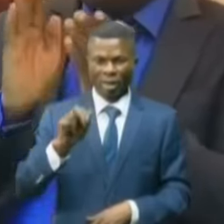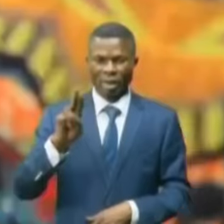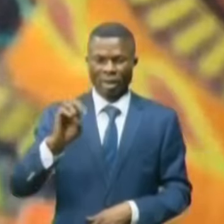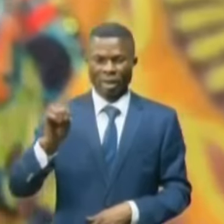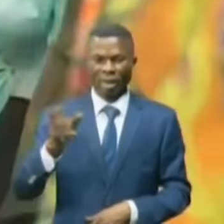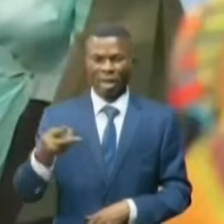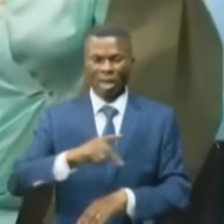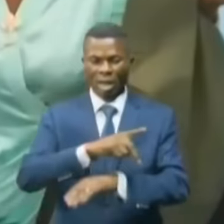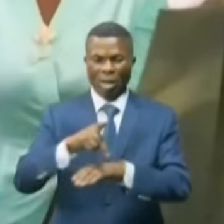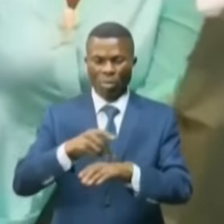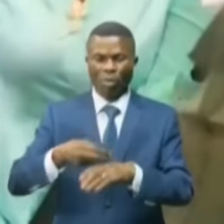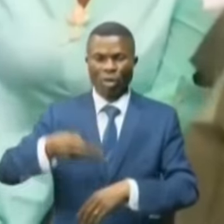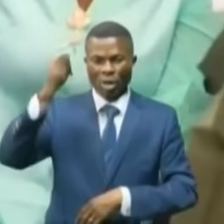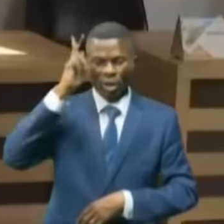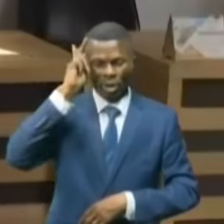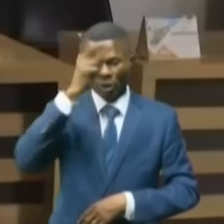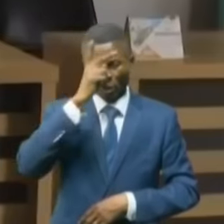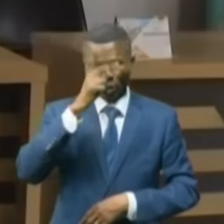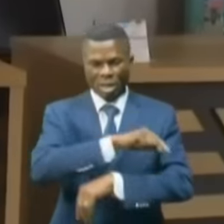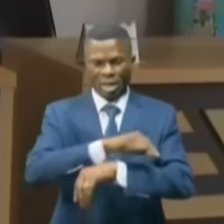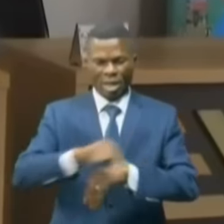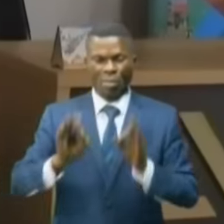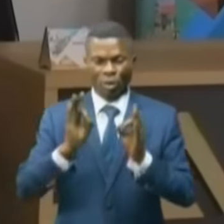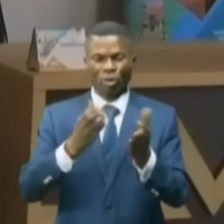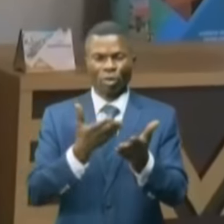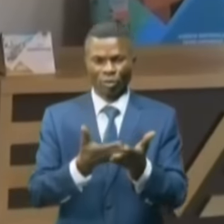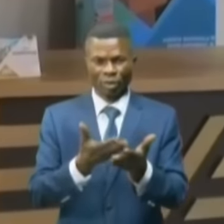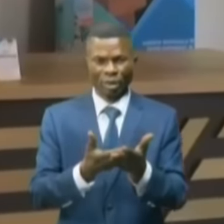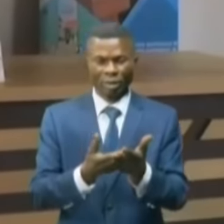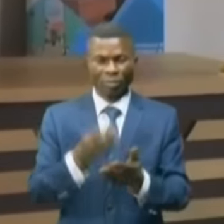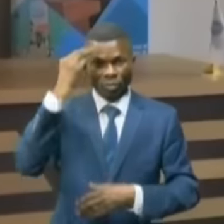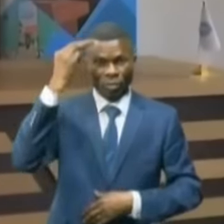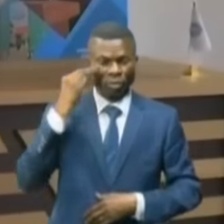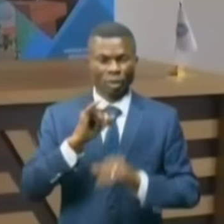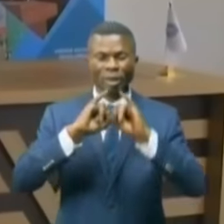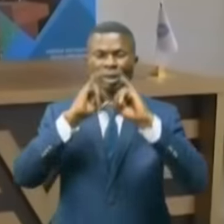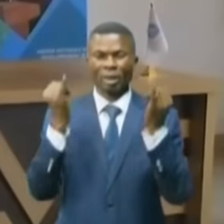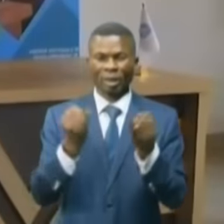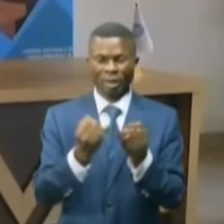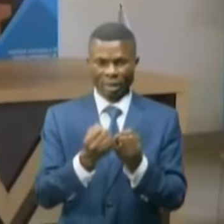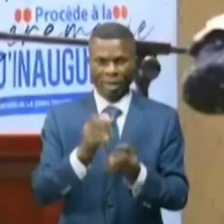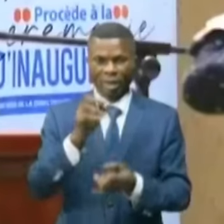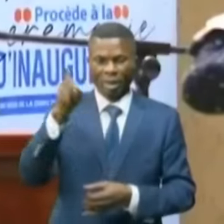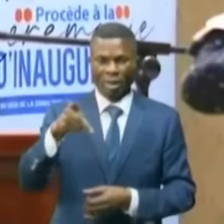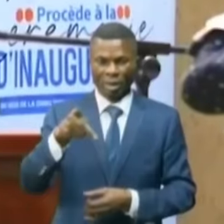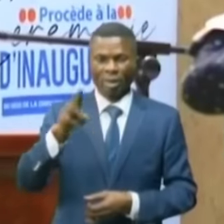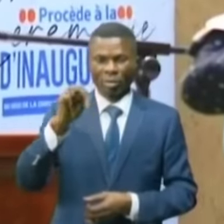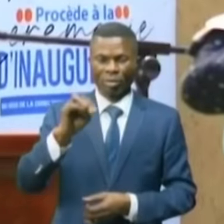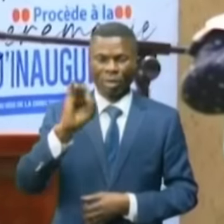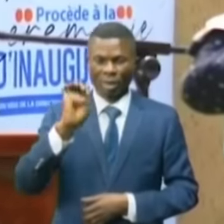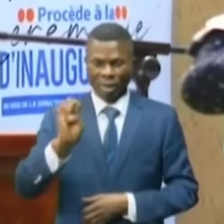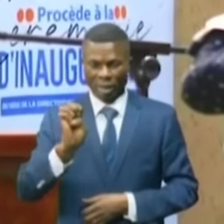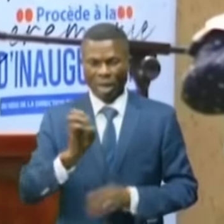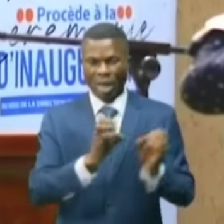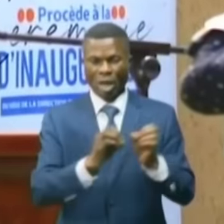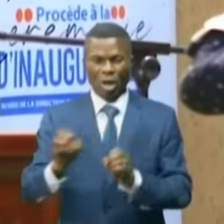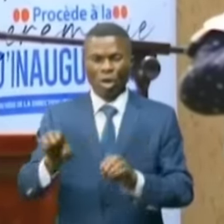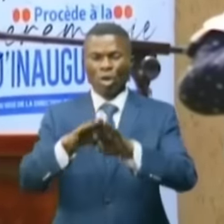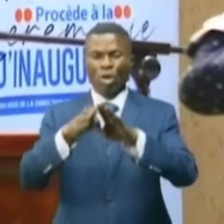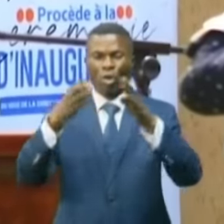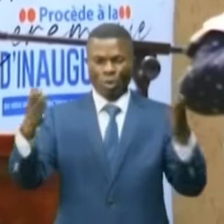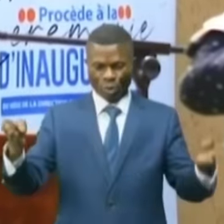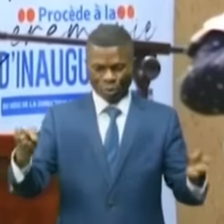Haut-Katanga, a désormais un siège moderne. Le ministre de l'Industrie et PME, Louis Watoum, a présidé cette brève